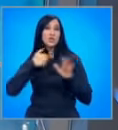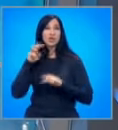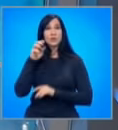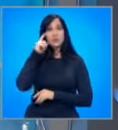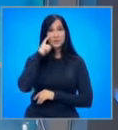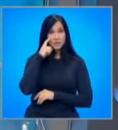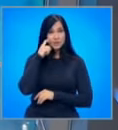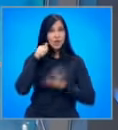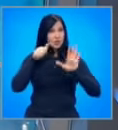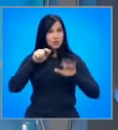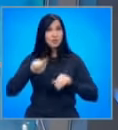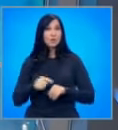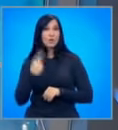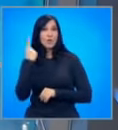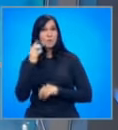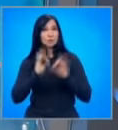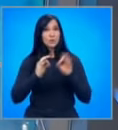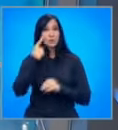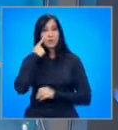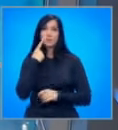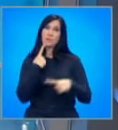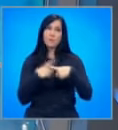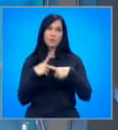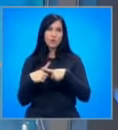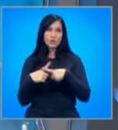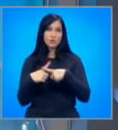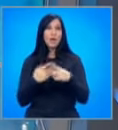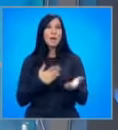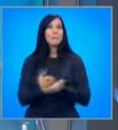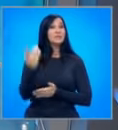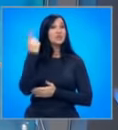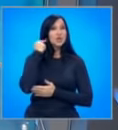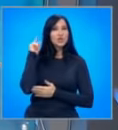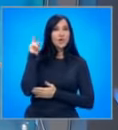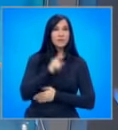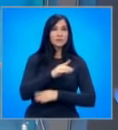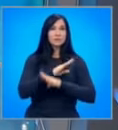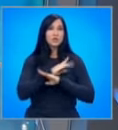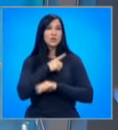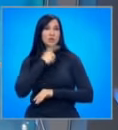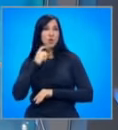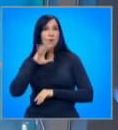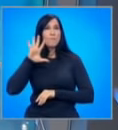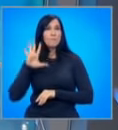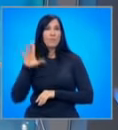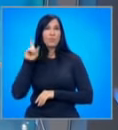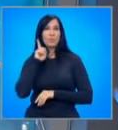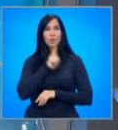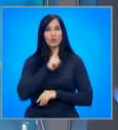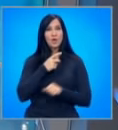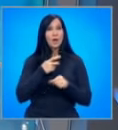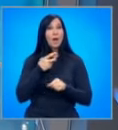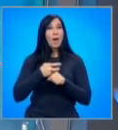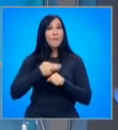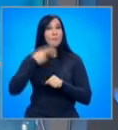40630 теста, 6% от тестовете са положителни. През вчерашния ден са починали 105 души.